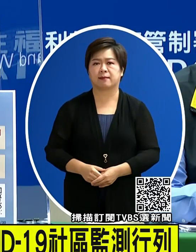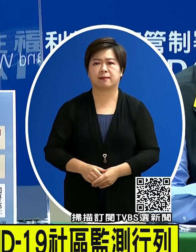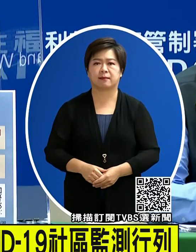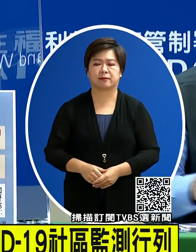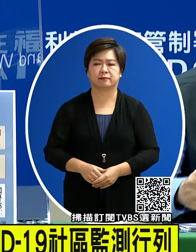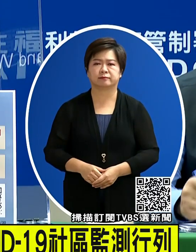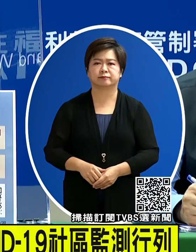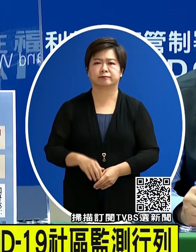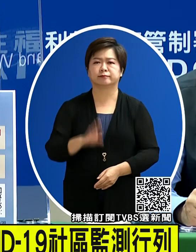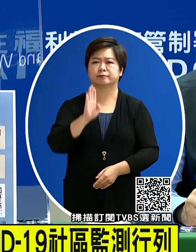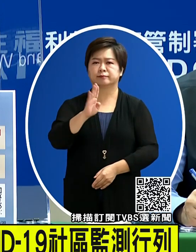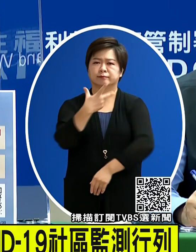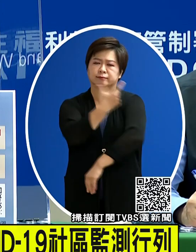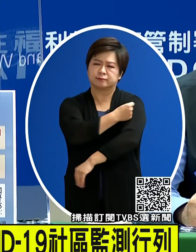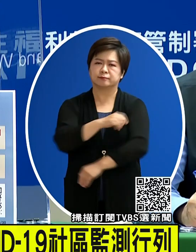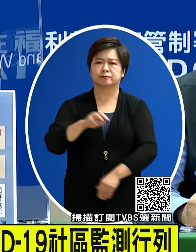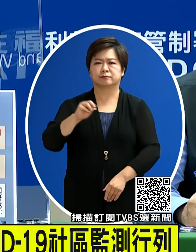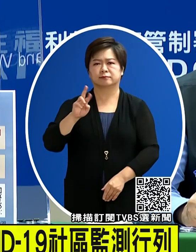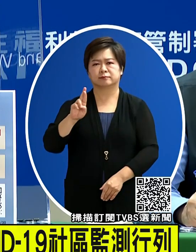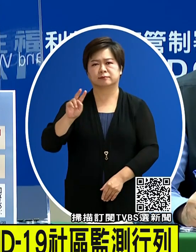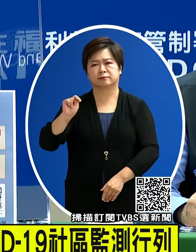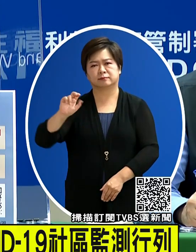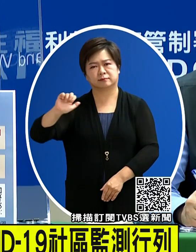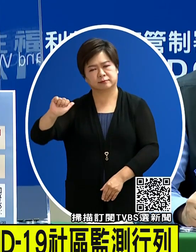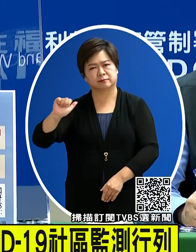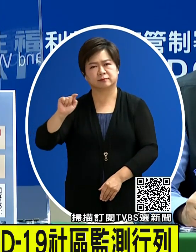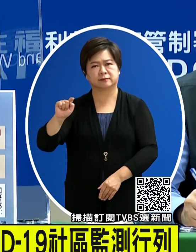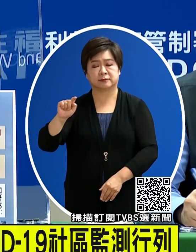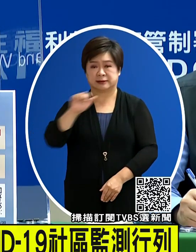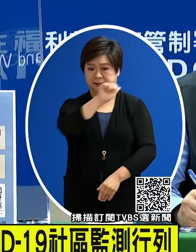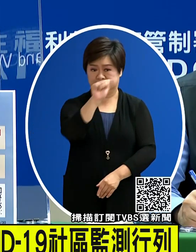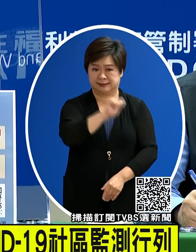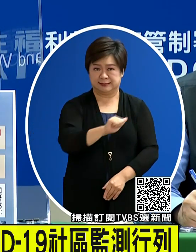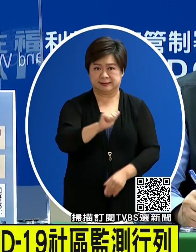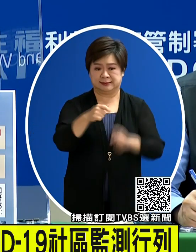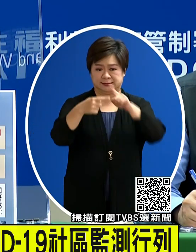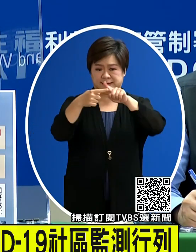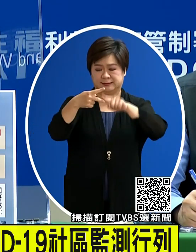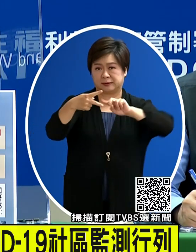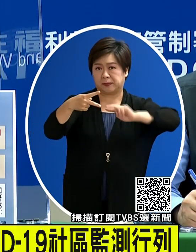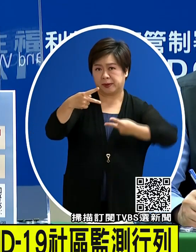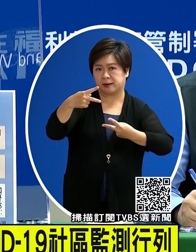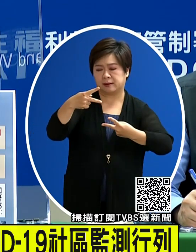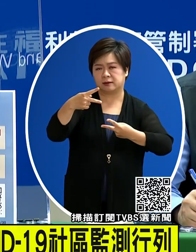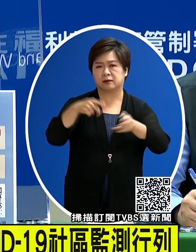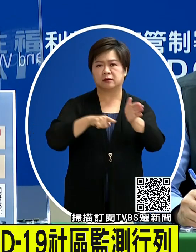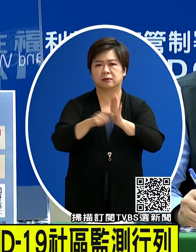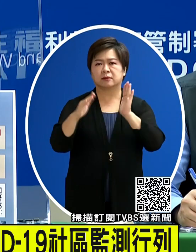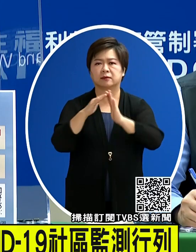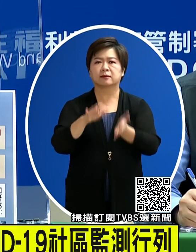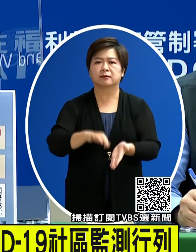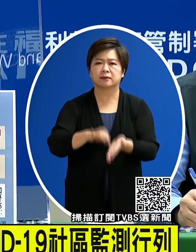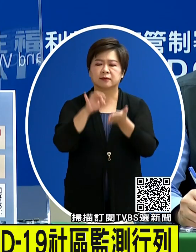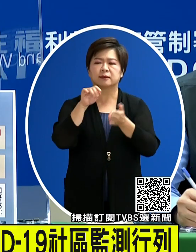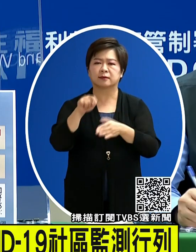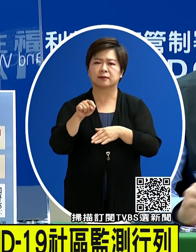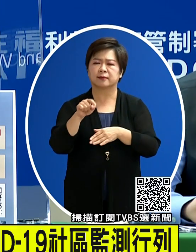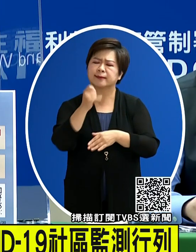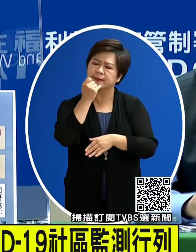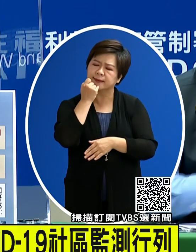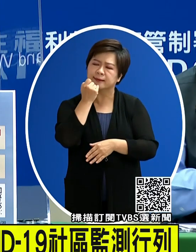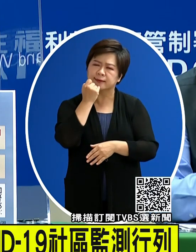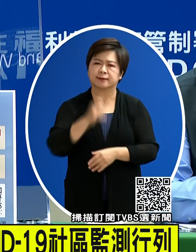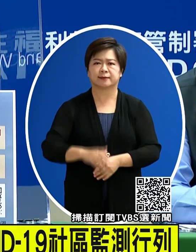这个 BNT 或者 mRNA 跟哈 AG 疫苗的混打哈，基本上专家是认为这样方向是可